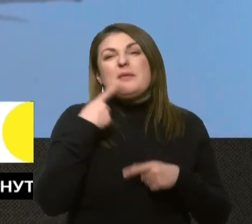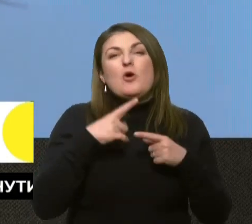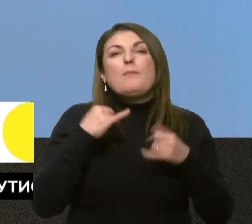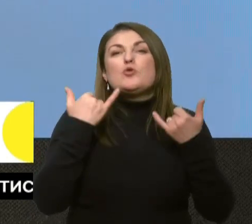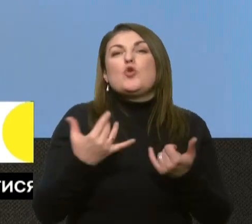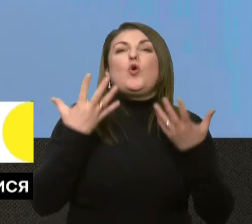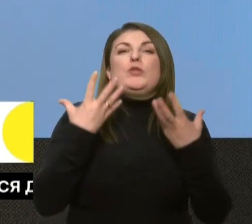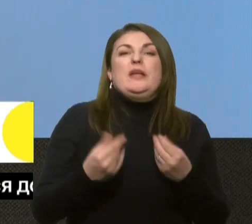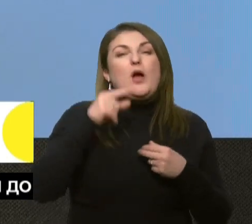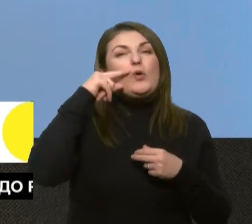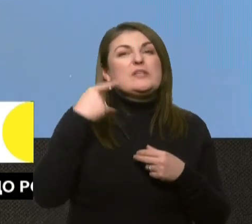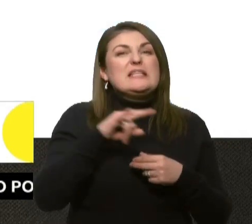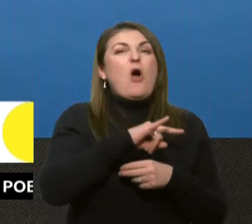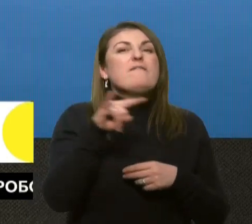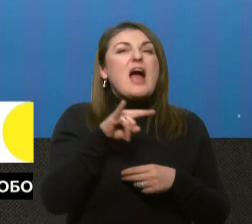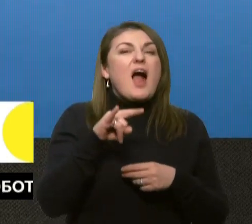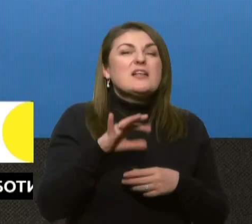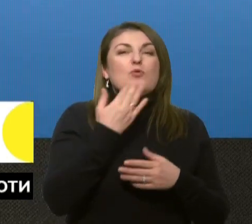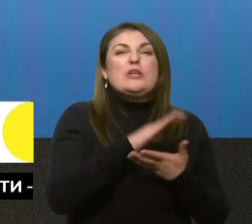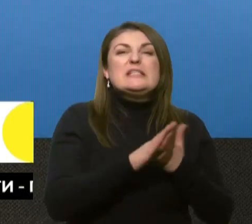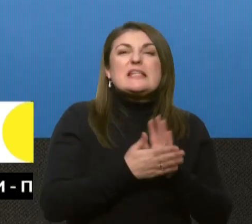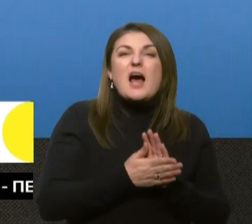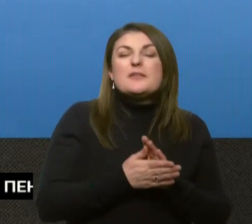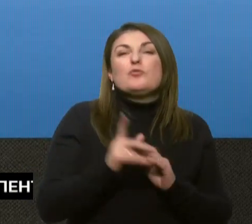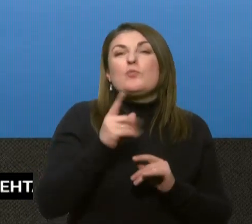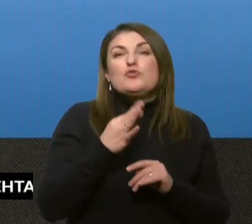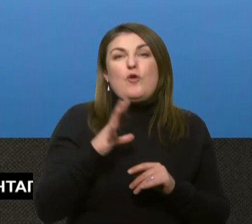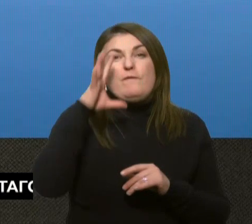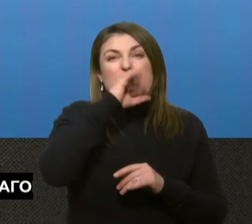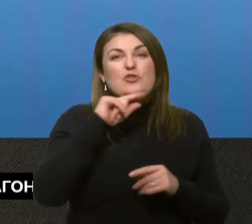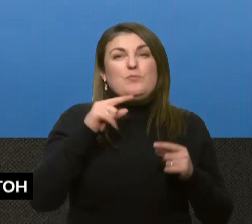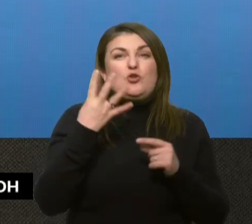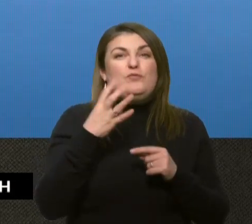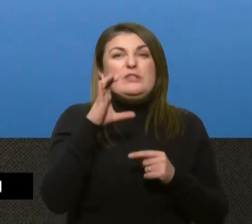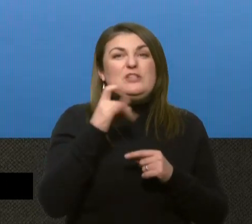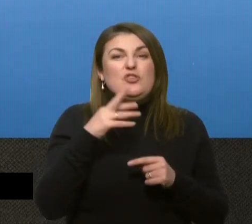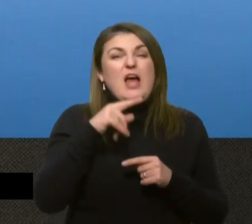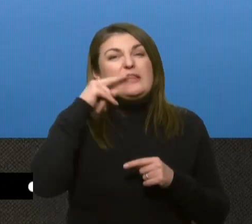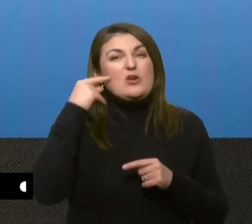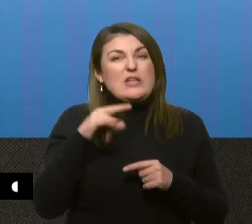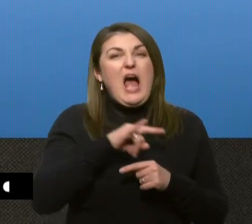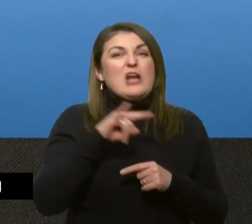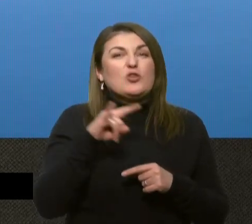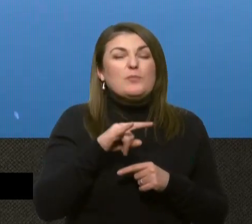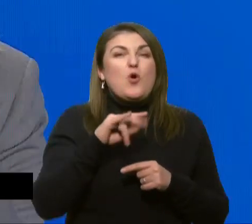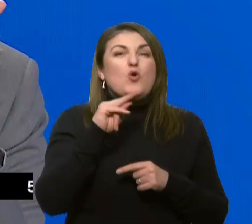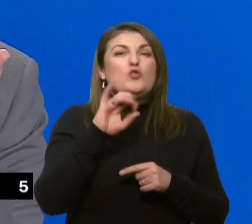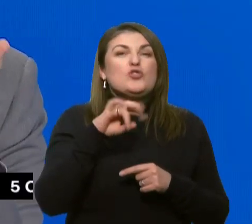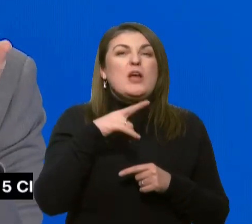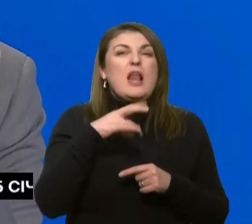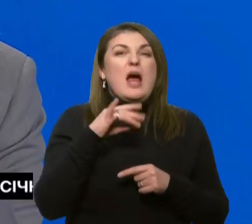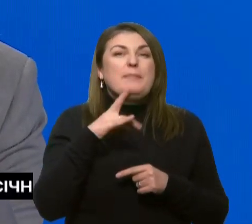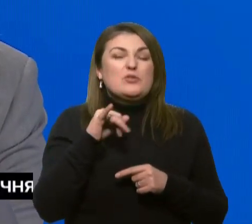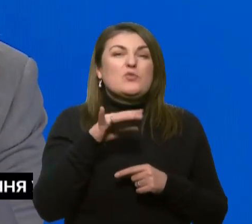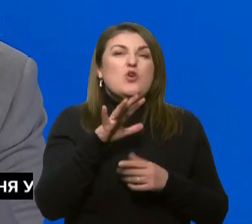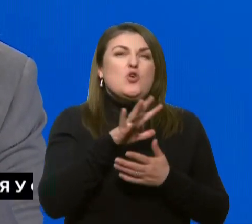сьогодення російської авіації, про її стан. Тому що в ніч проти 4 січня на російському аеродромі у Челябінську згорів